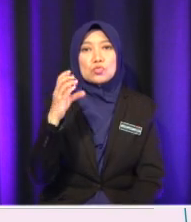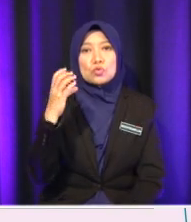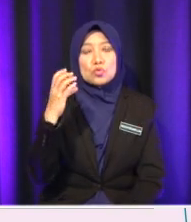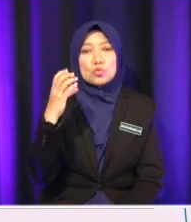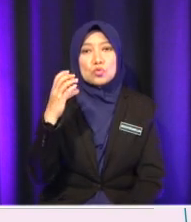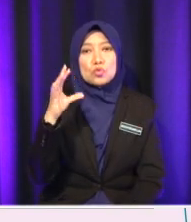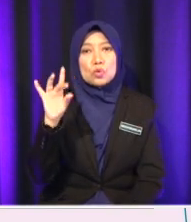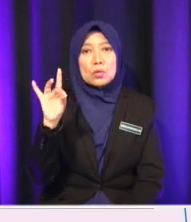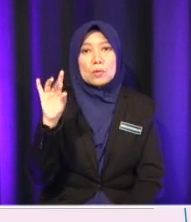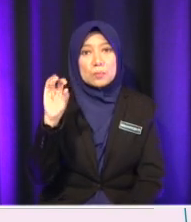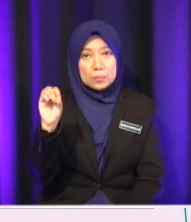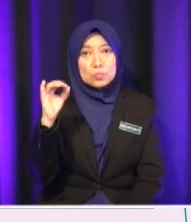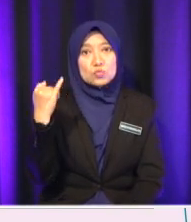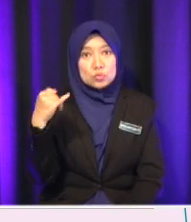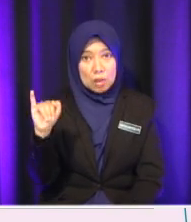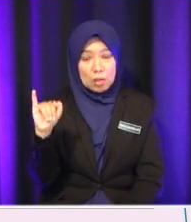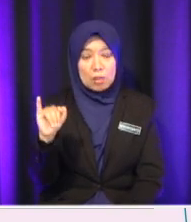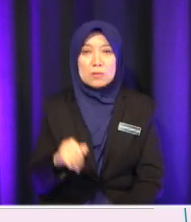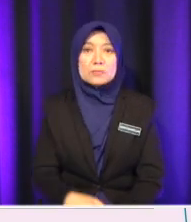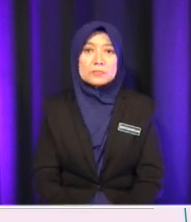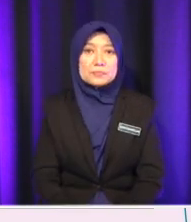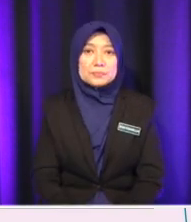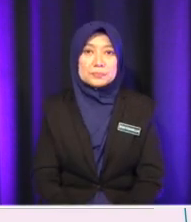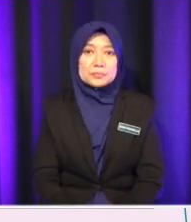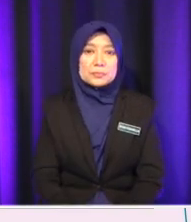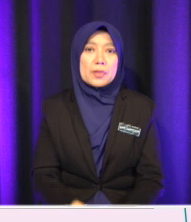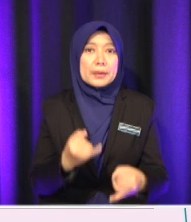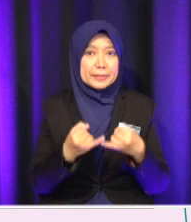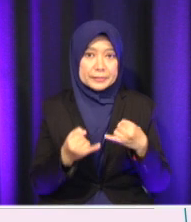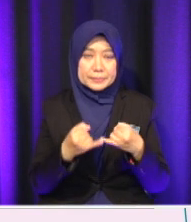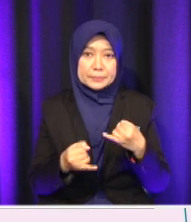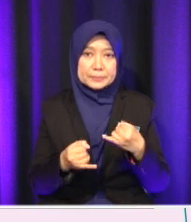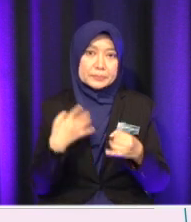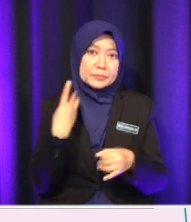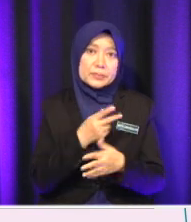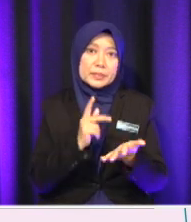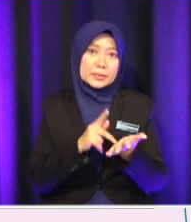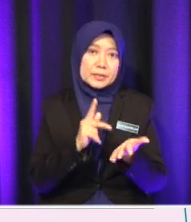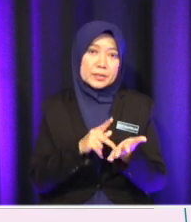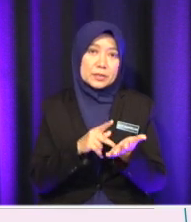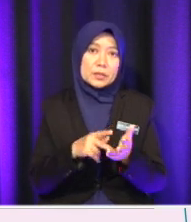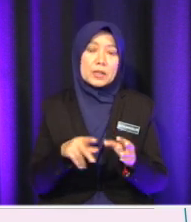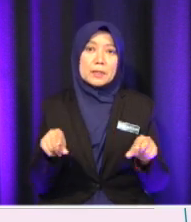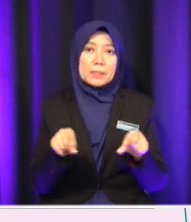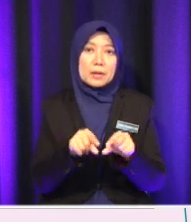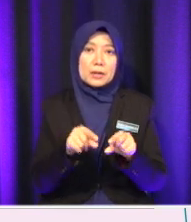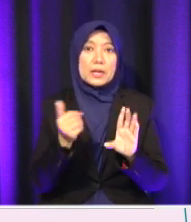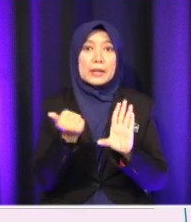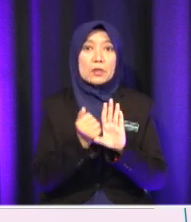780 baik seterusnya akhir sekali kita mengirim timbangan ikan